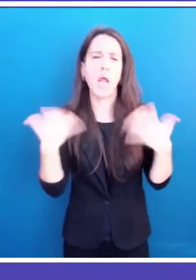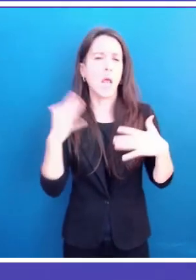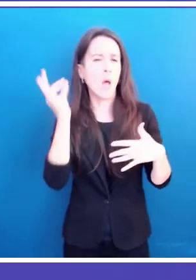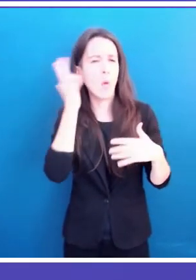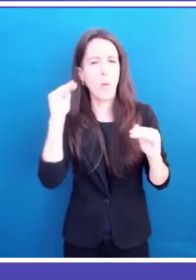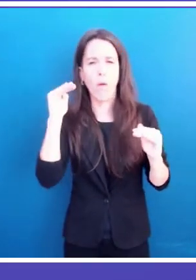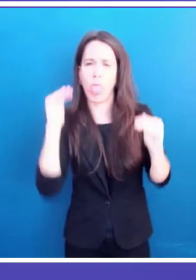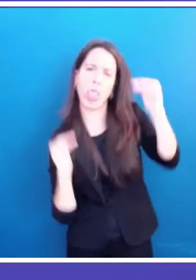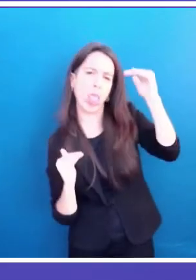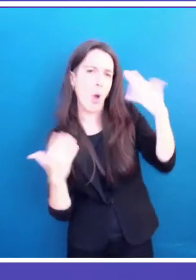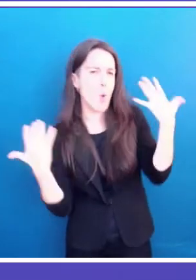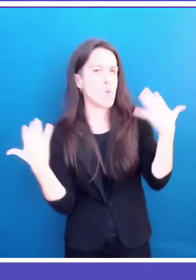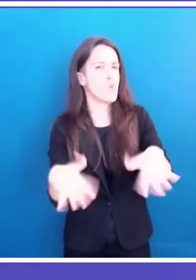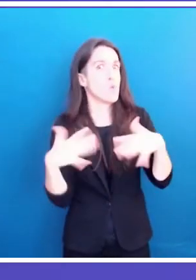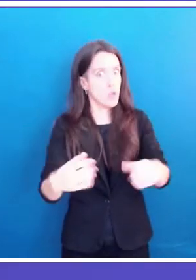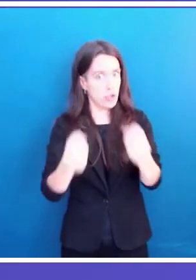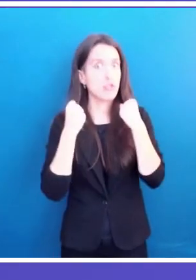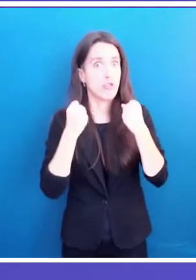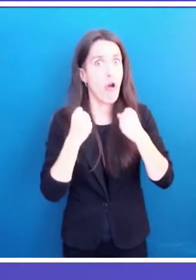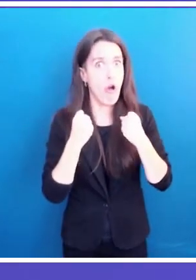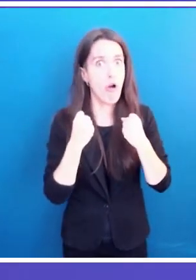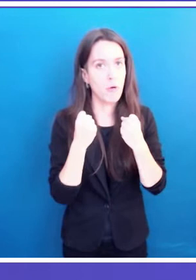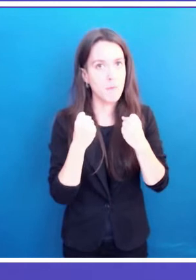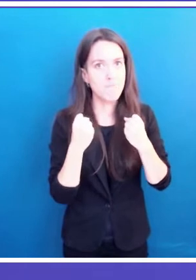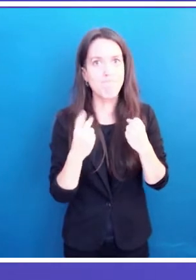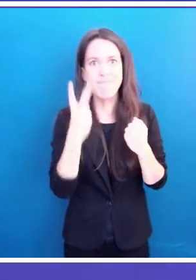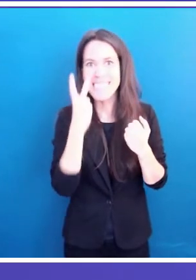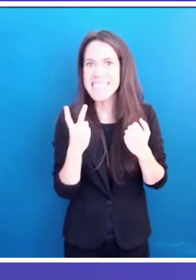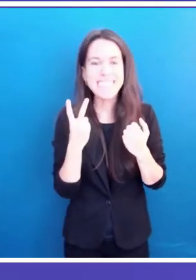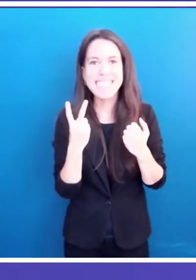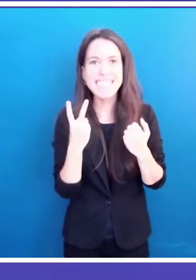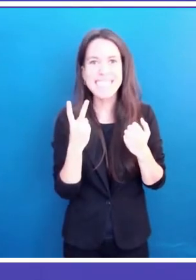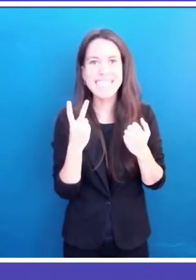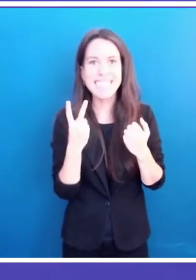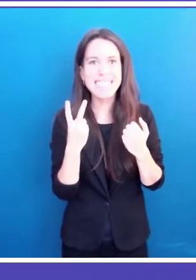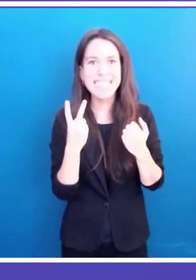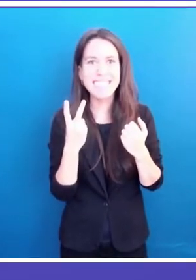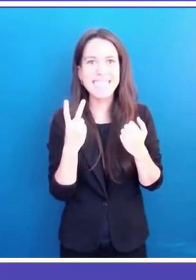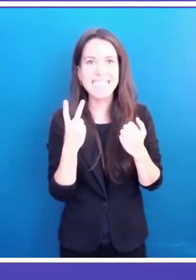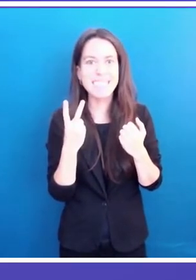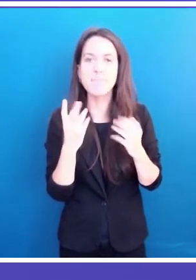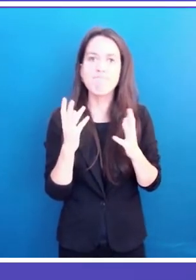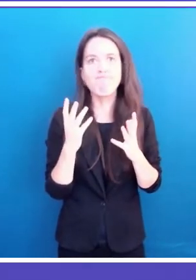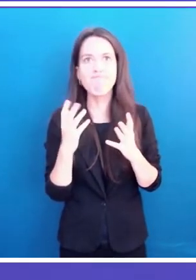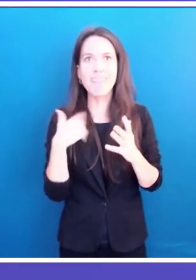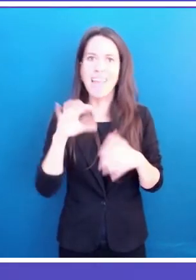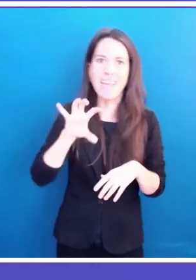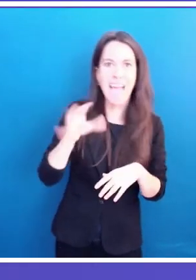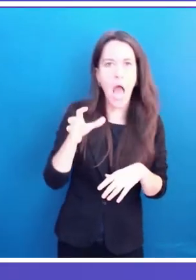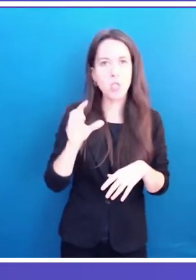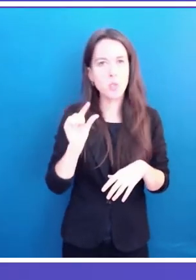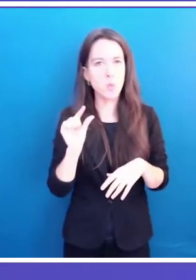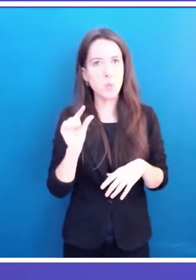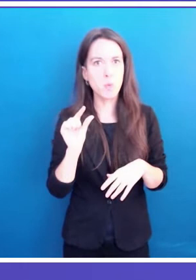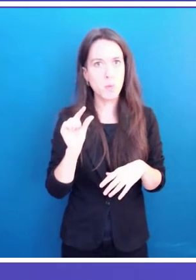بعض المؤشرات. مؤشر جندر كاب الذي يصنف المغرب في العام 2018 في المرتبة 137